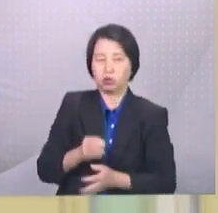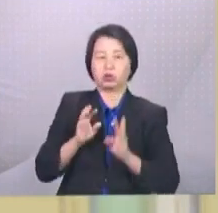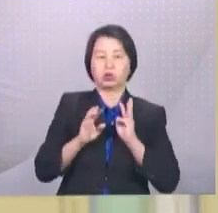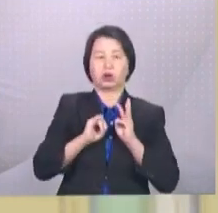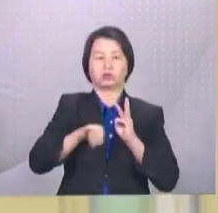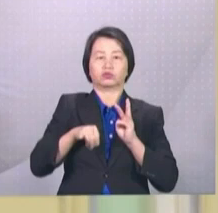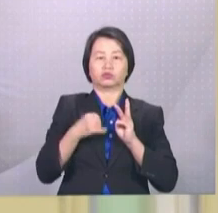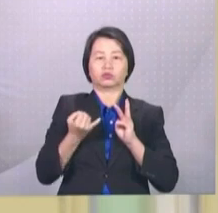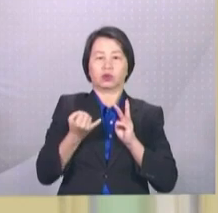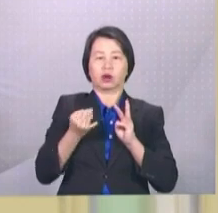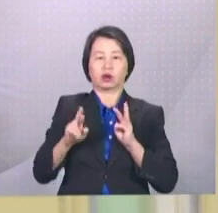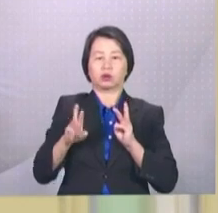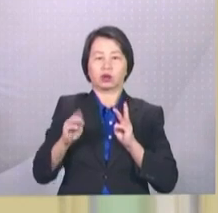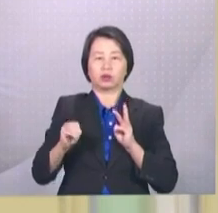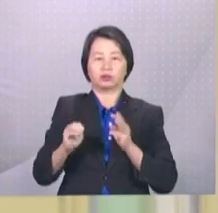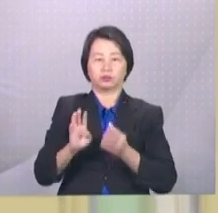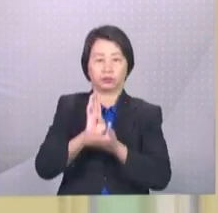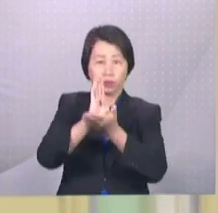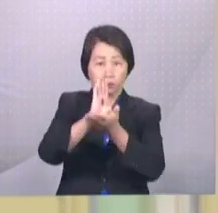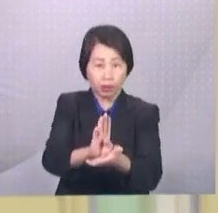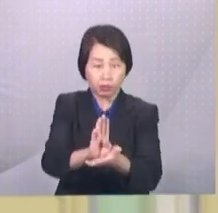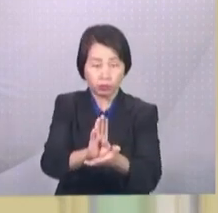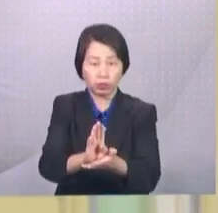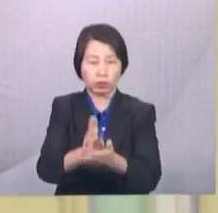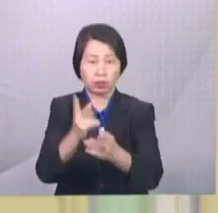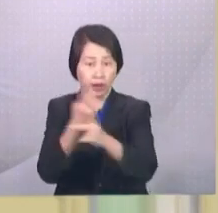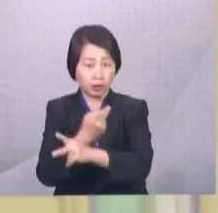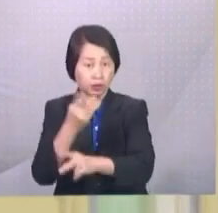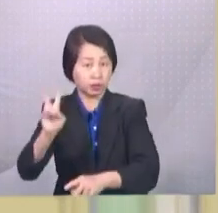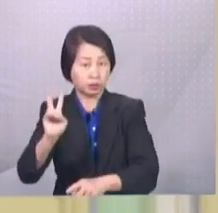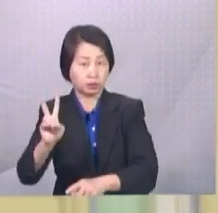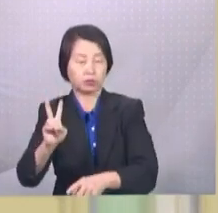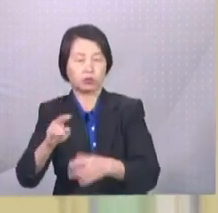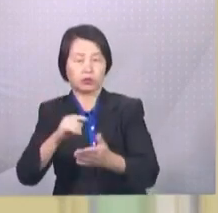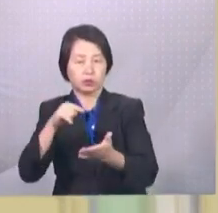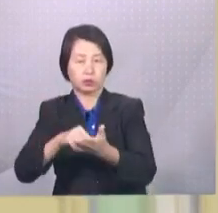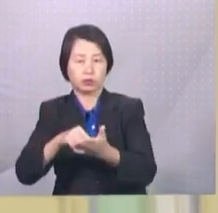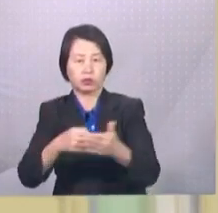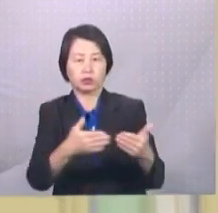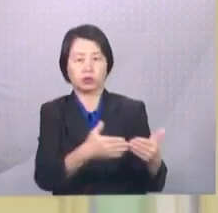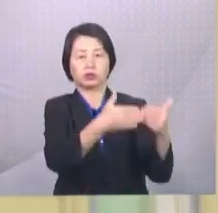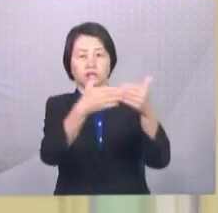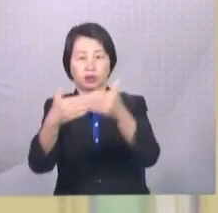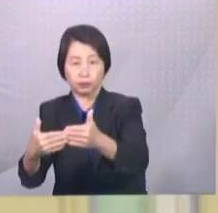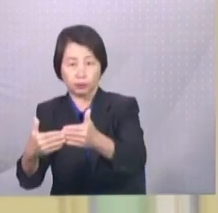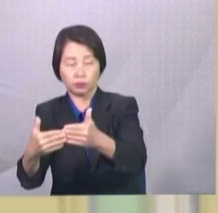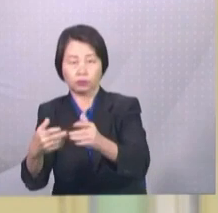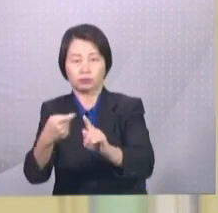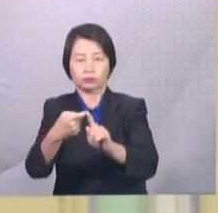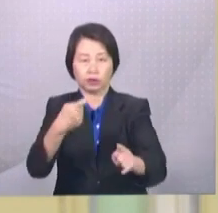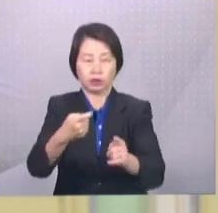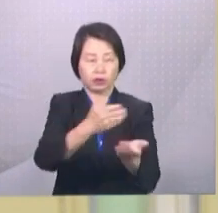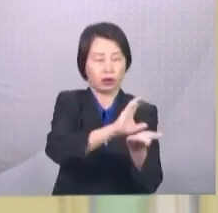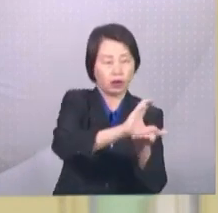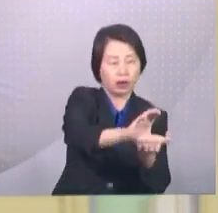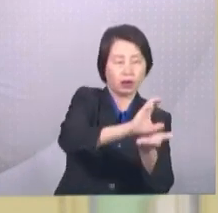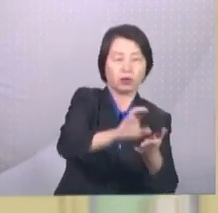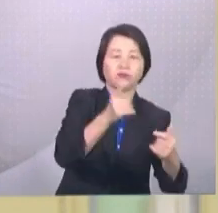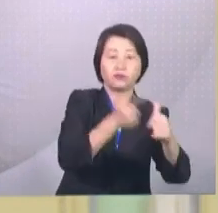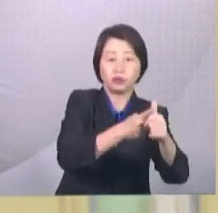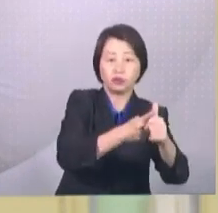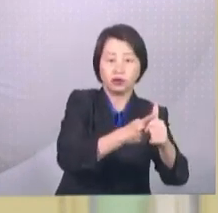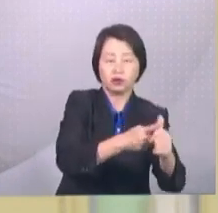RM6 juta. Bantuan fasa kedua ini merupakan sambungan daripada agihan fasa